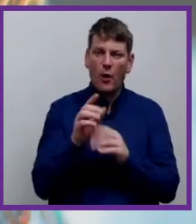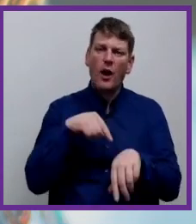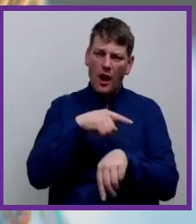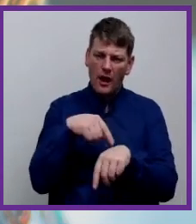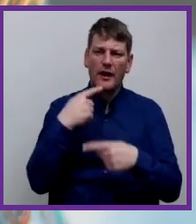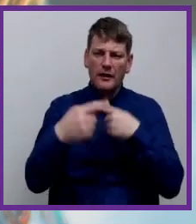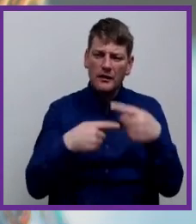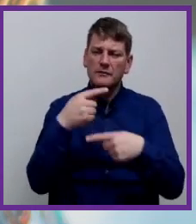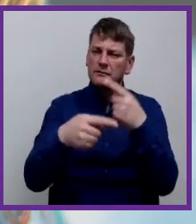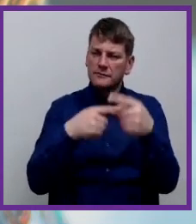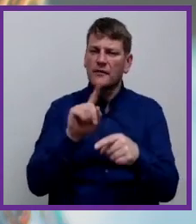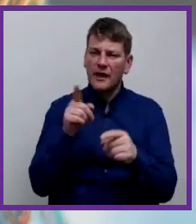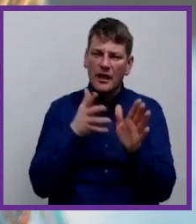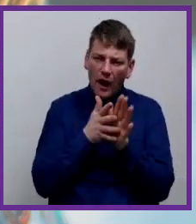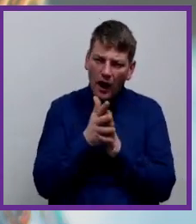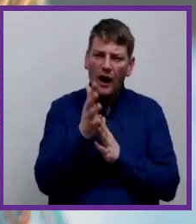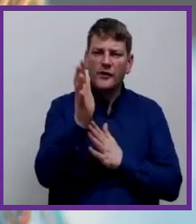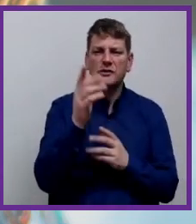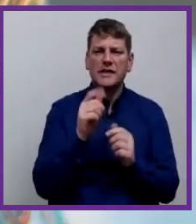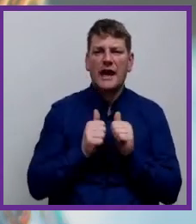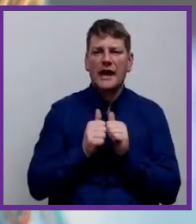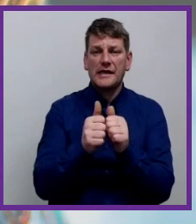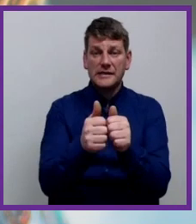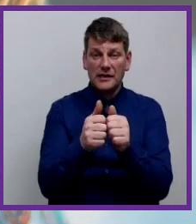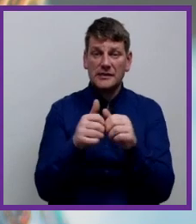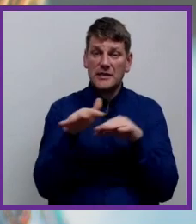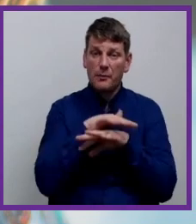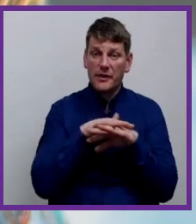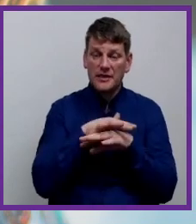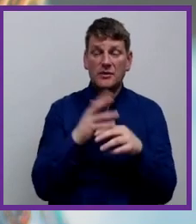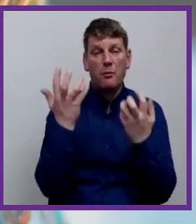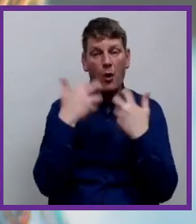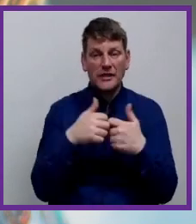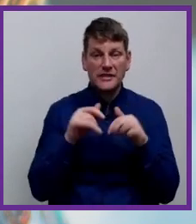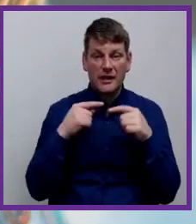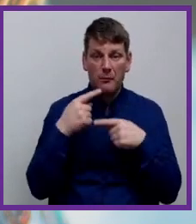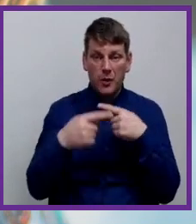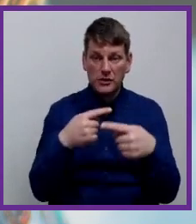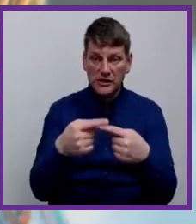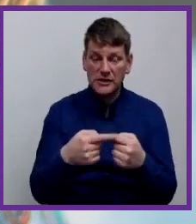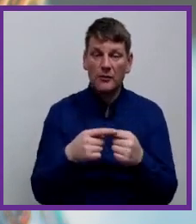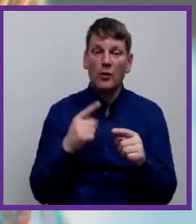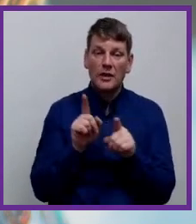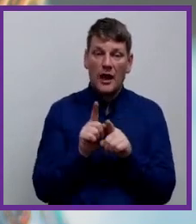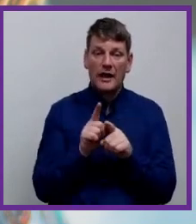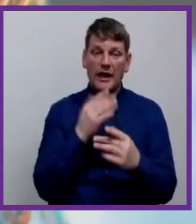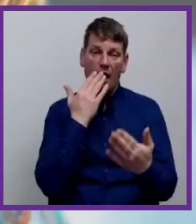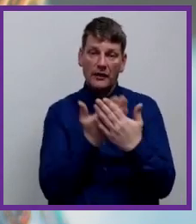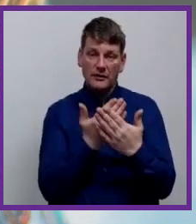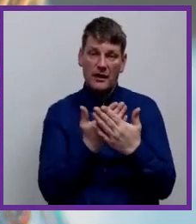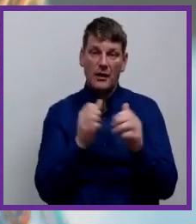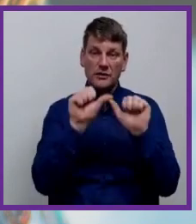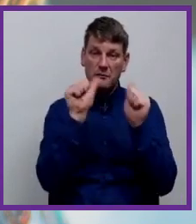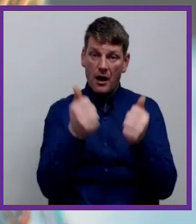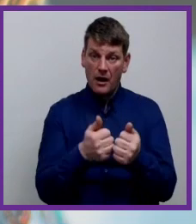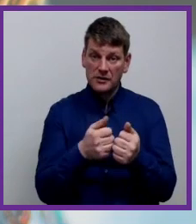ir gājusi līdzās pirmām kārtām jau sabiedriskajiem politiskajiem procesiem un arī ir attēlots mākslā diezgan